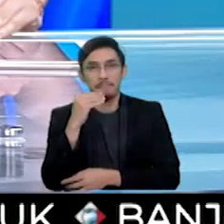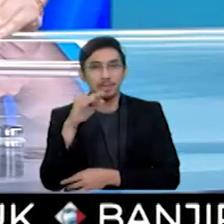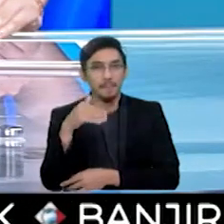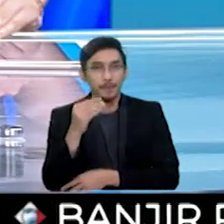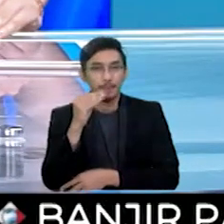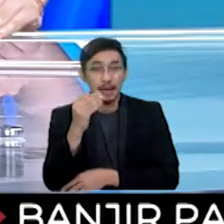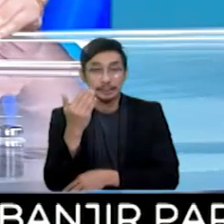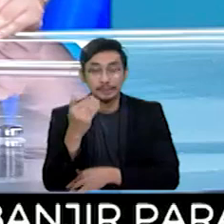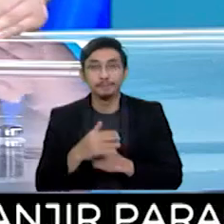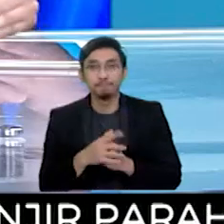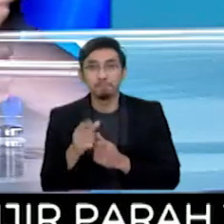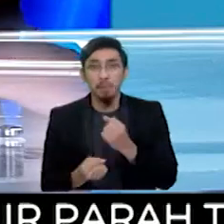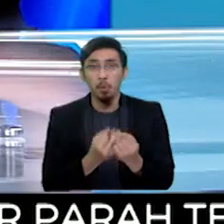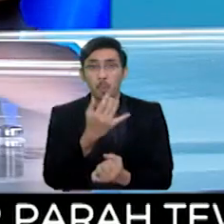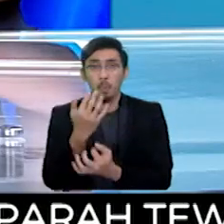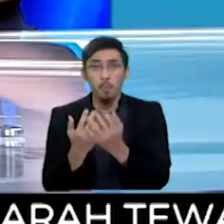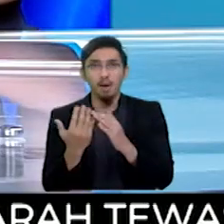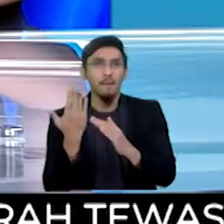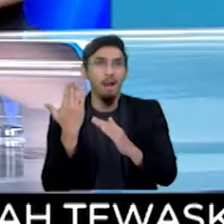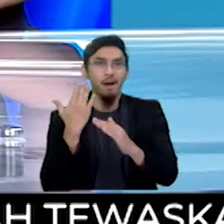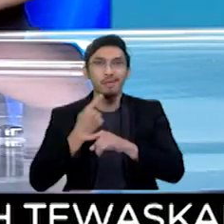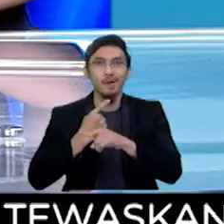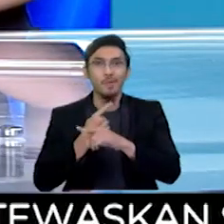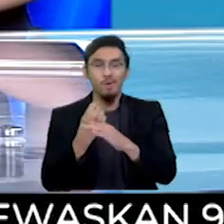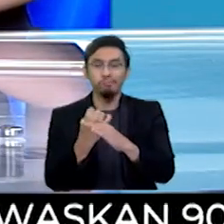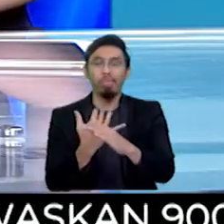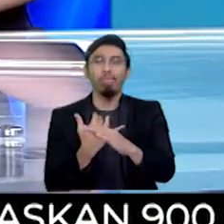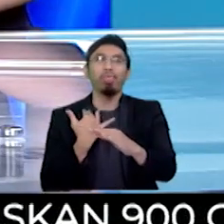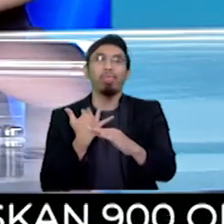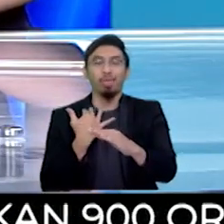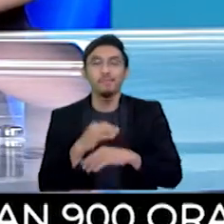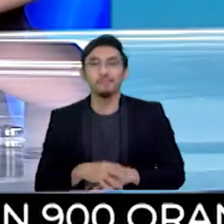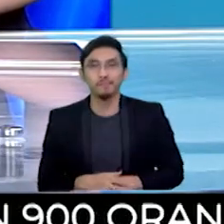Besarnya api sempat merambat ke bagian belakang minimarket yang terletak bersebelahan.